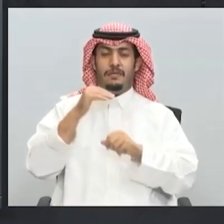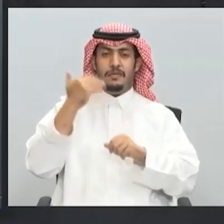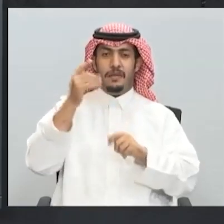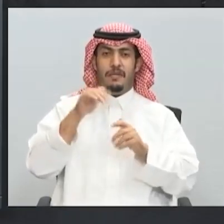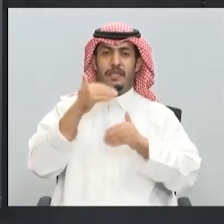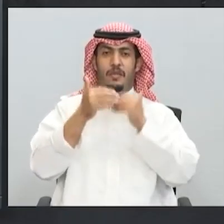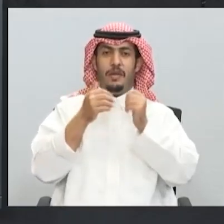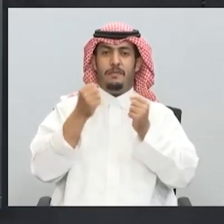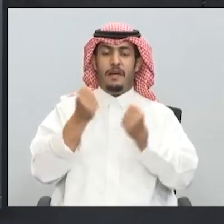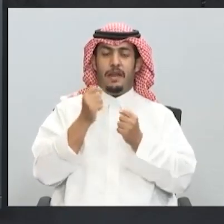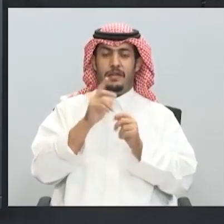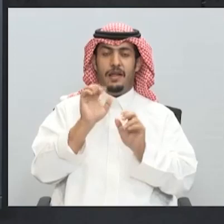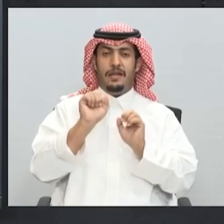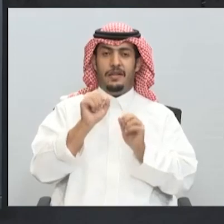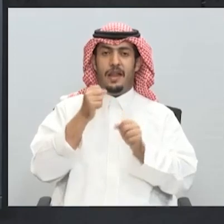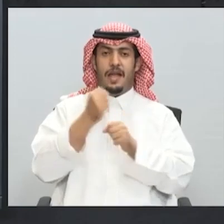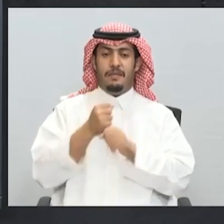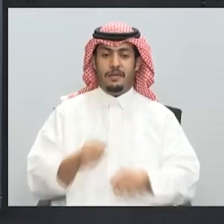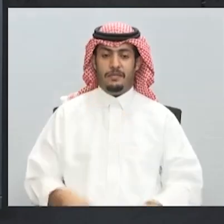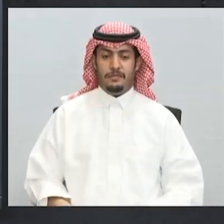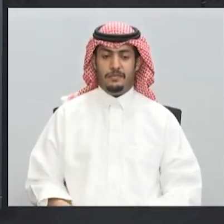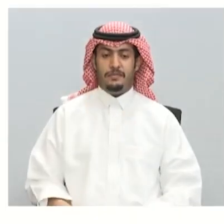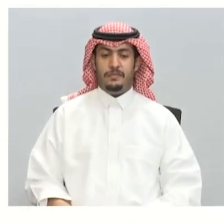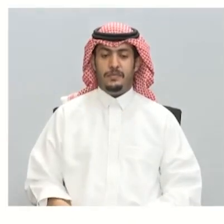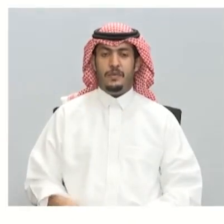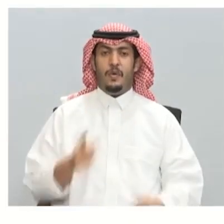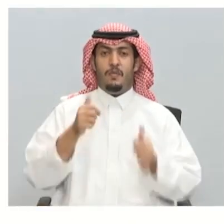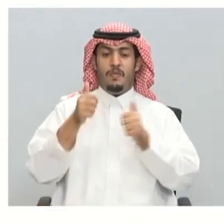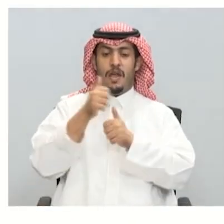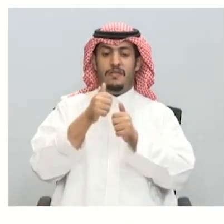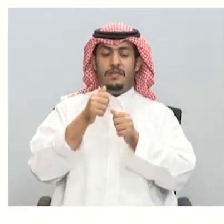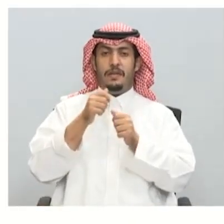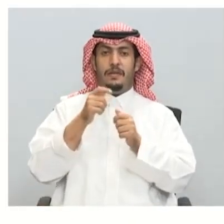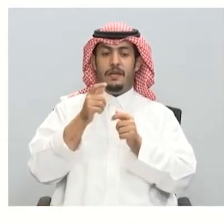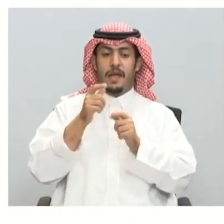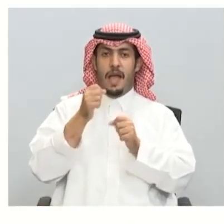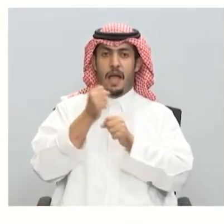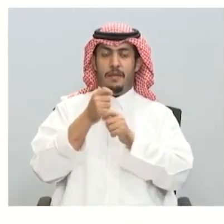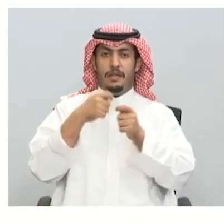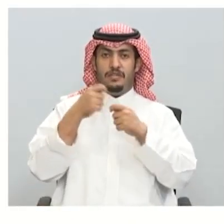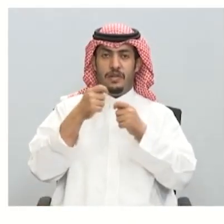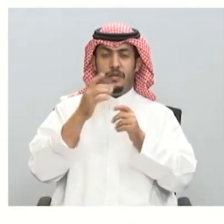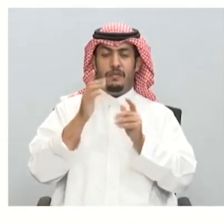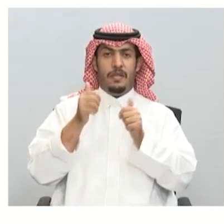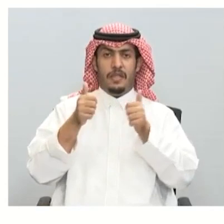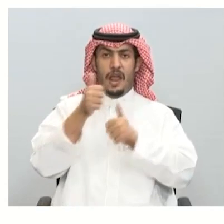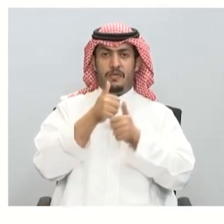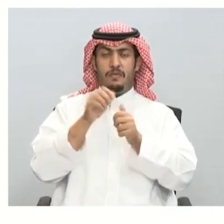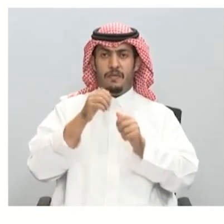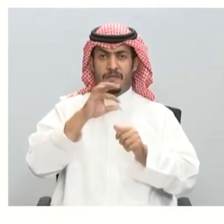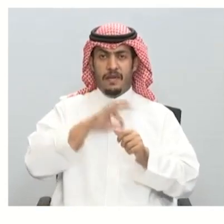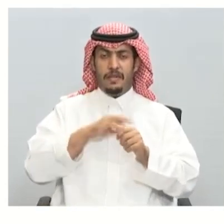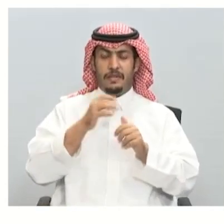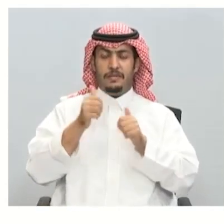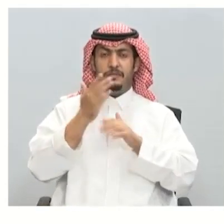تطوير مهاراتهم وتغيير مجال اعمالهم كذلك ذكرنا منافسه بين اعمال جاريه هنالك تنافس كبير التنافس مفيد